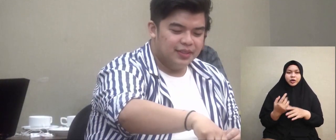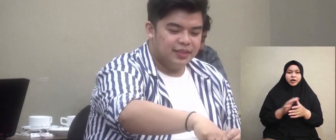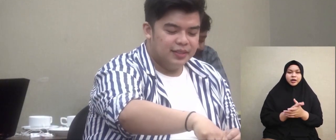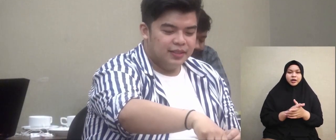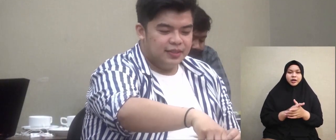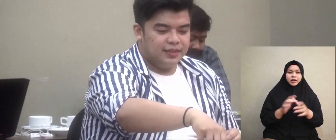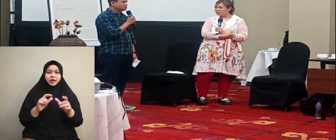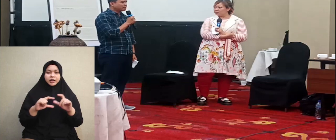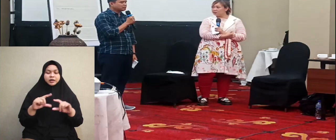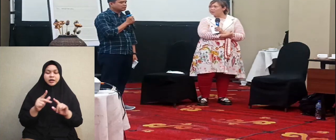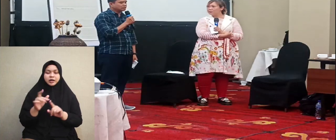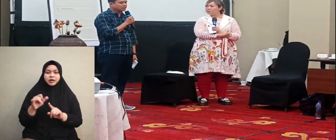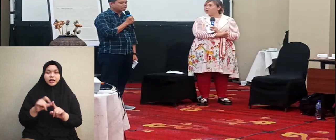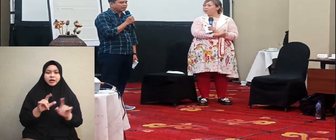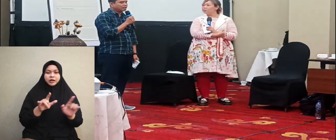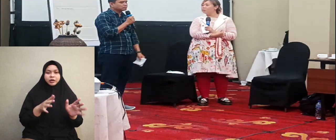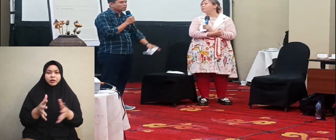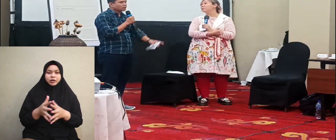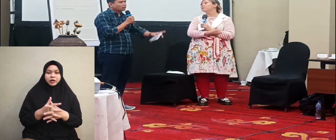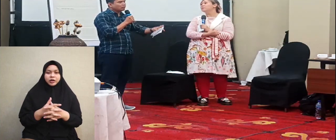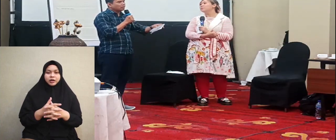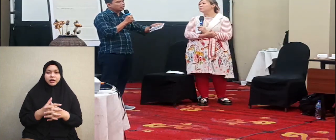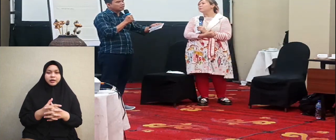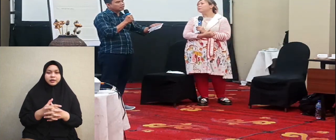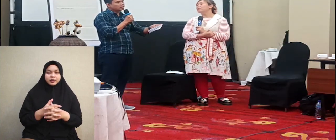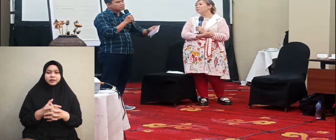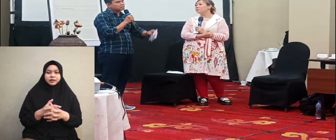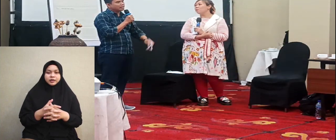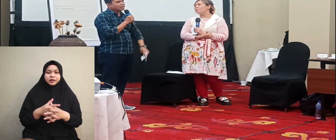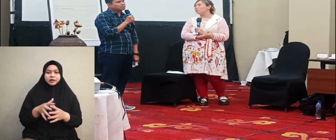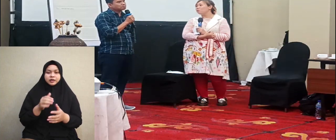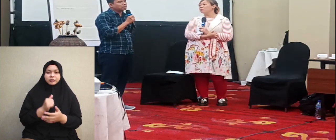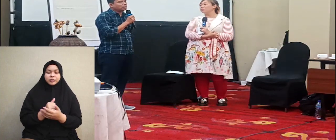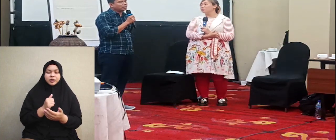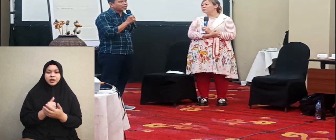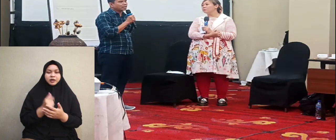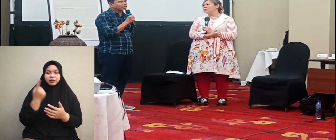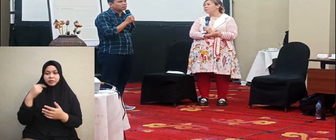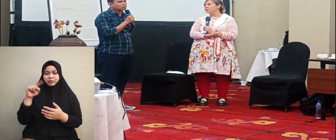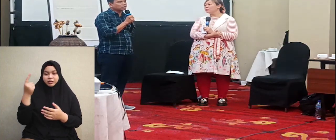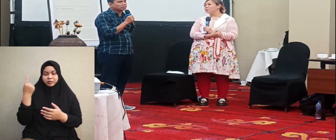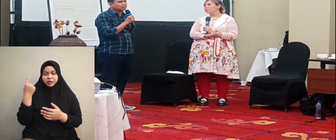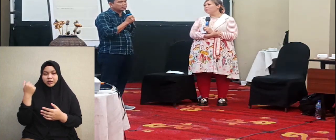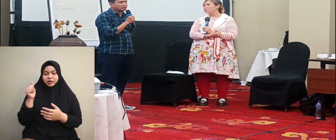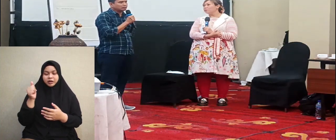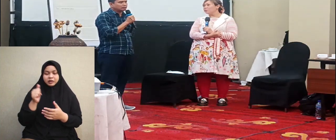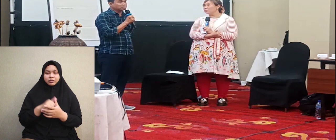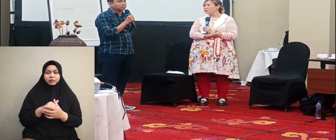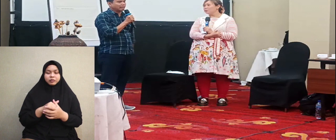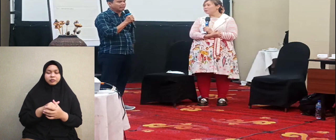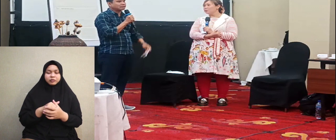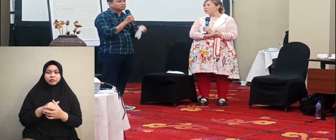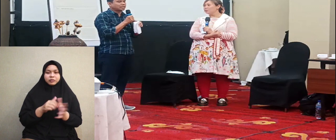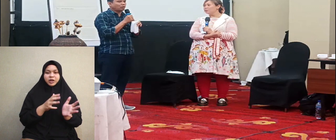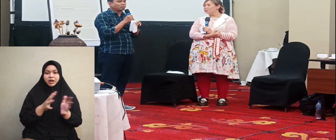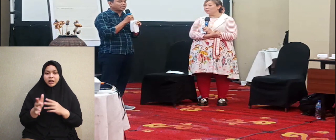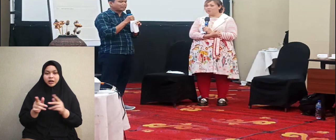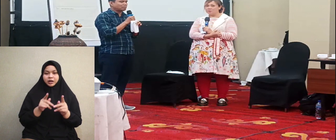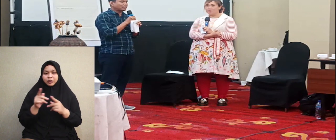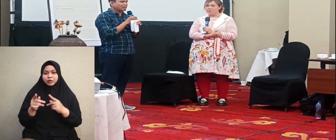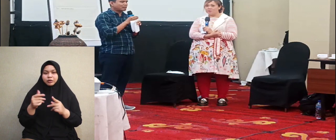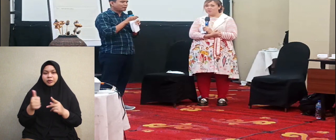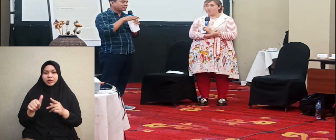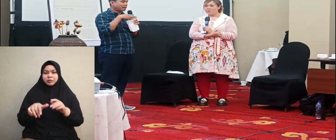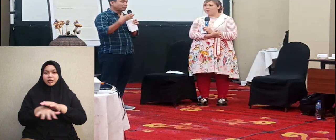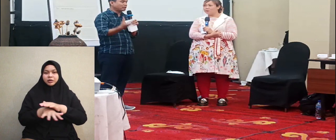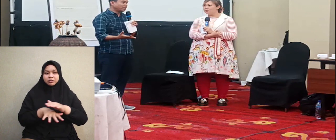Sahid itu Mbak Indah ya sebenarnya pemerintah itu ya kalau misalkan berdasarkan